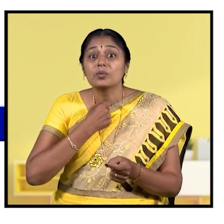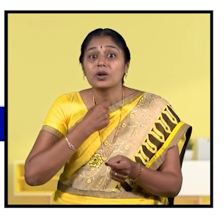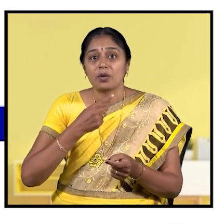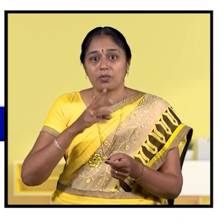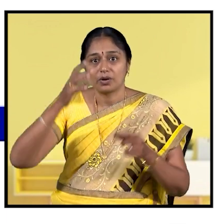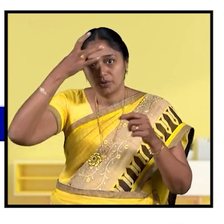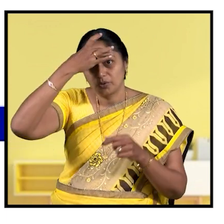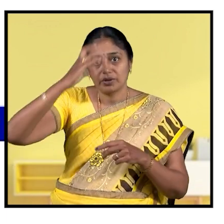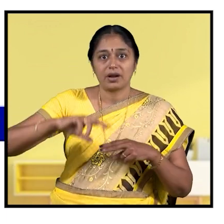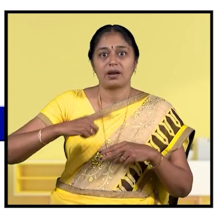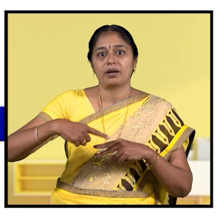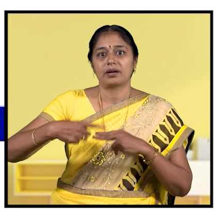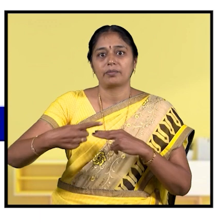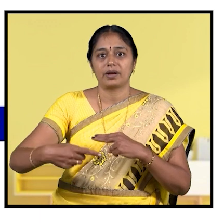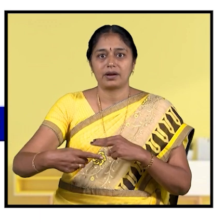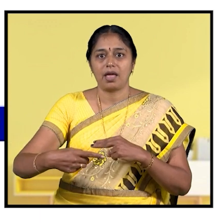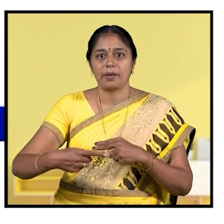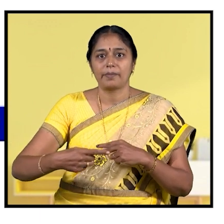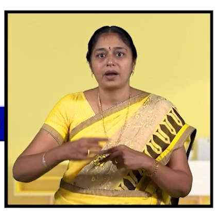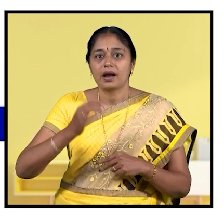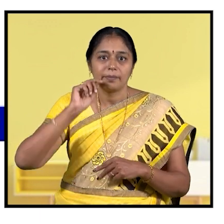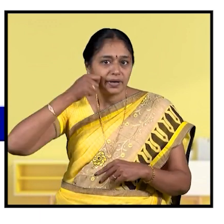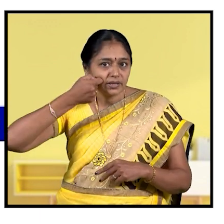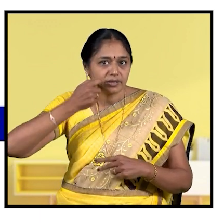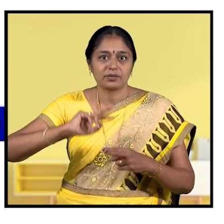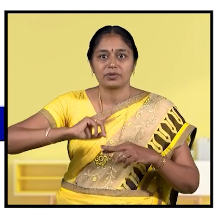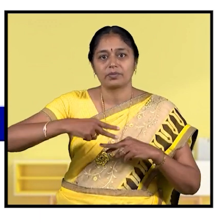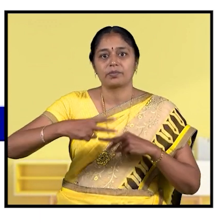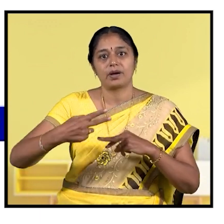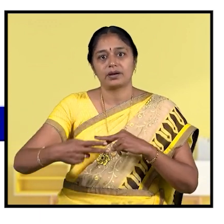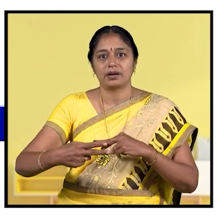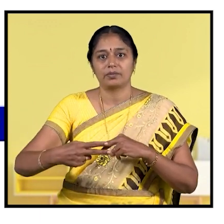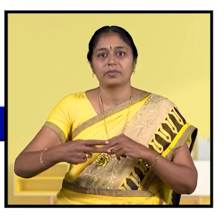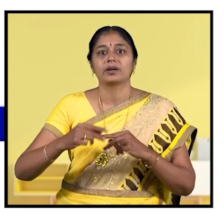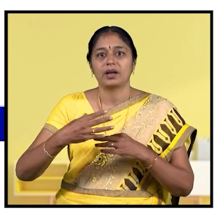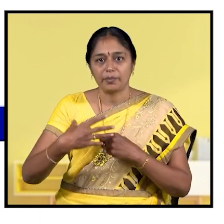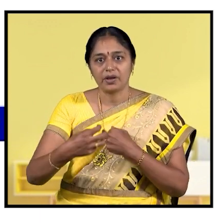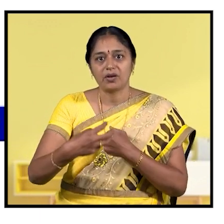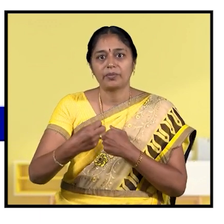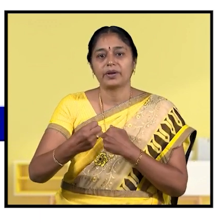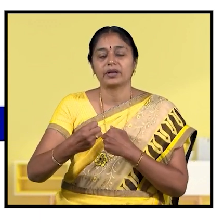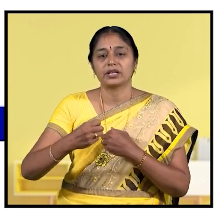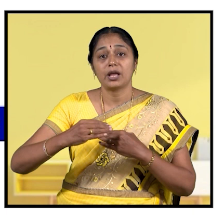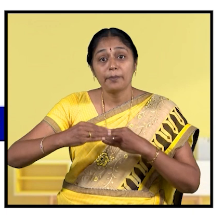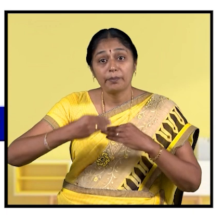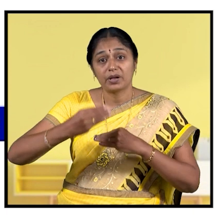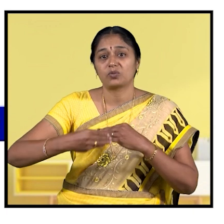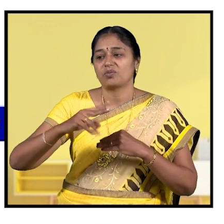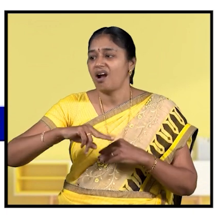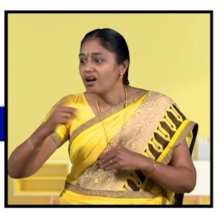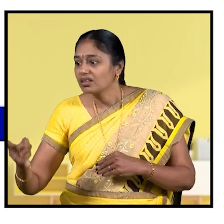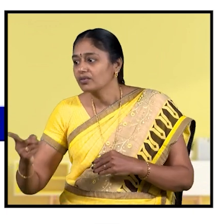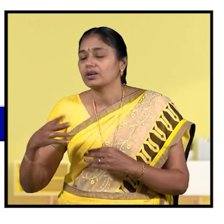செய்யலாம், நோய்கள் வந்து அடுத்தவங்களுக்கு கடத்தப்படலாம். அடுத்தது மனிதர்கள் மூலம் வந்து நோய்கள் வந்து மற்றவங்களுக்கு கடத்தப்படலாம். இதெல்லாம் வந்து வந்து நோய்கள் வந்து பரவக்கூடிய ஒரு விஷயங்களாக நம்ம